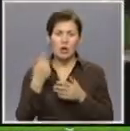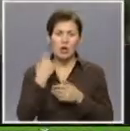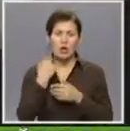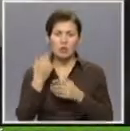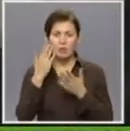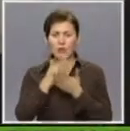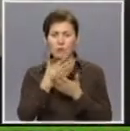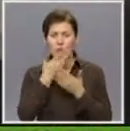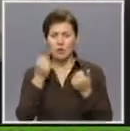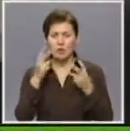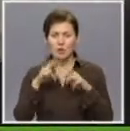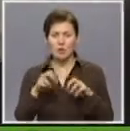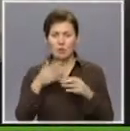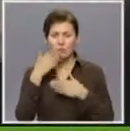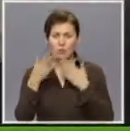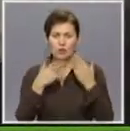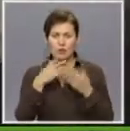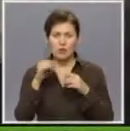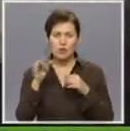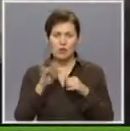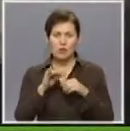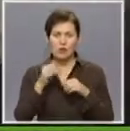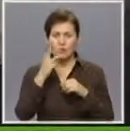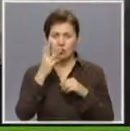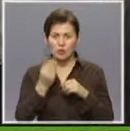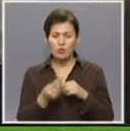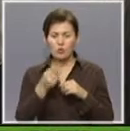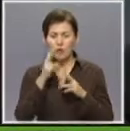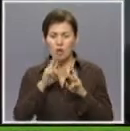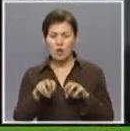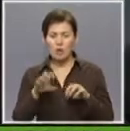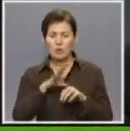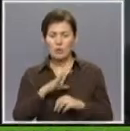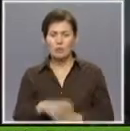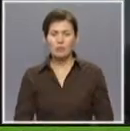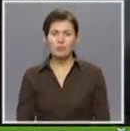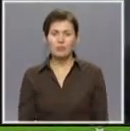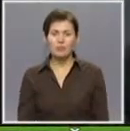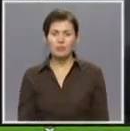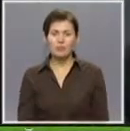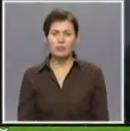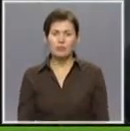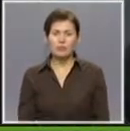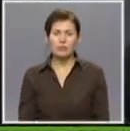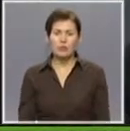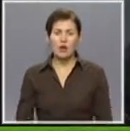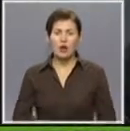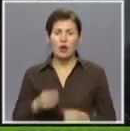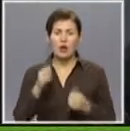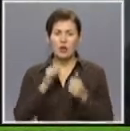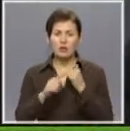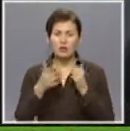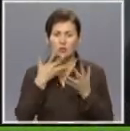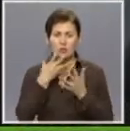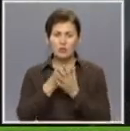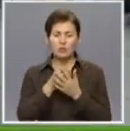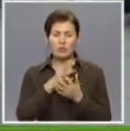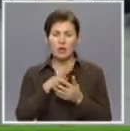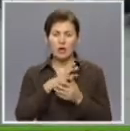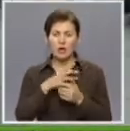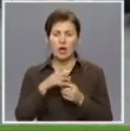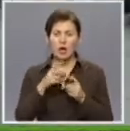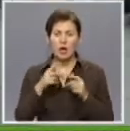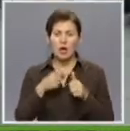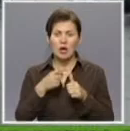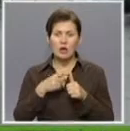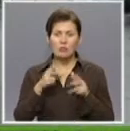бар жоғын тексеру үшін сұраныс хатыңызды кем дегенде 3 күн қарайды. Алаяқтар қазір көбейіп кетті, әр күн атан несие алып жатыр. Соны өзімнің артында